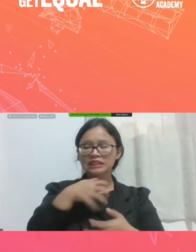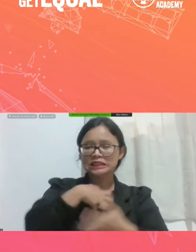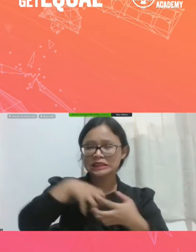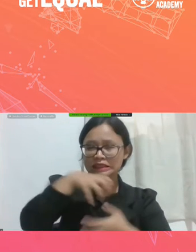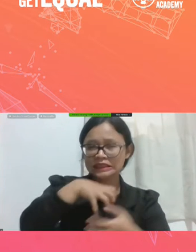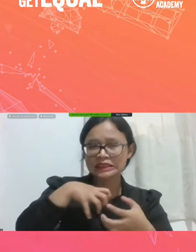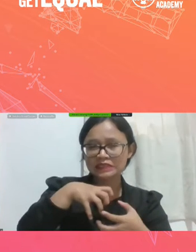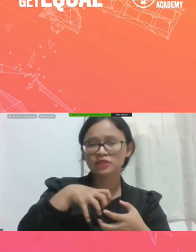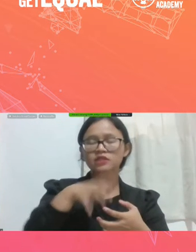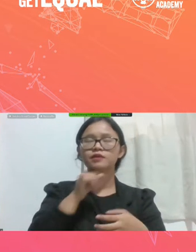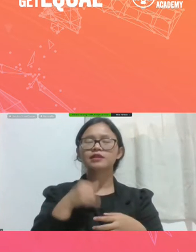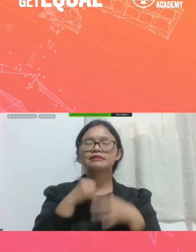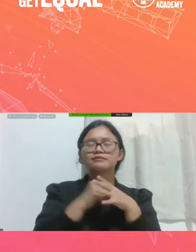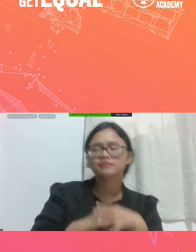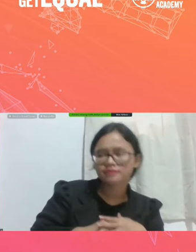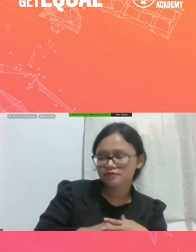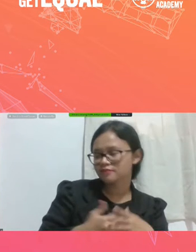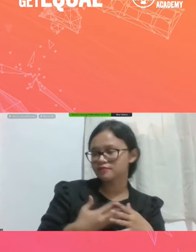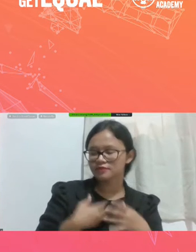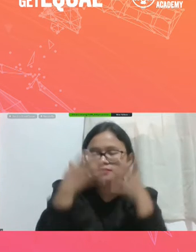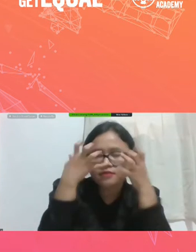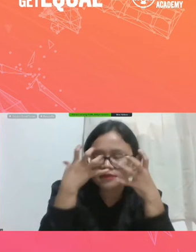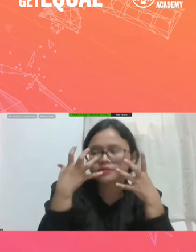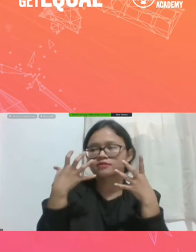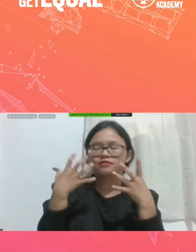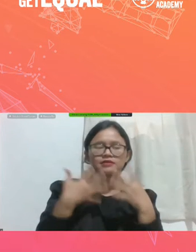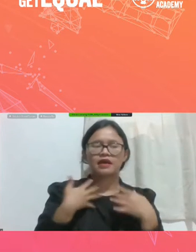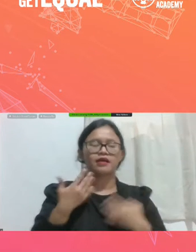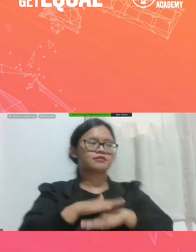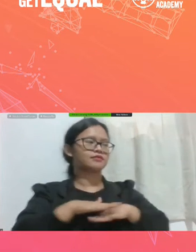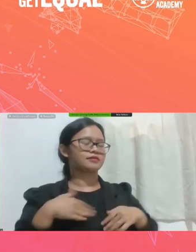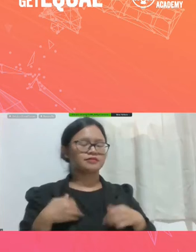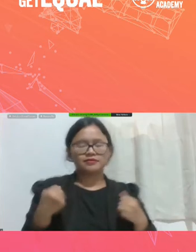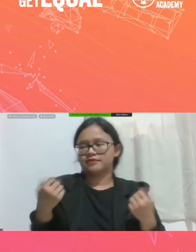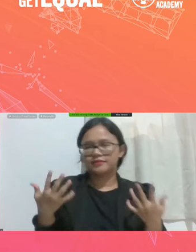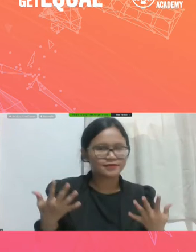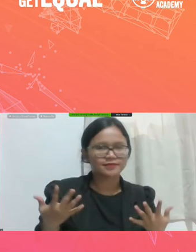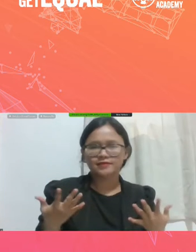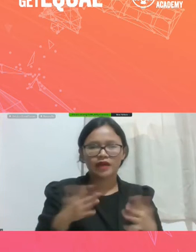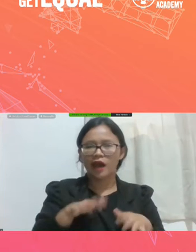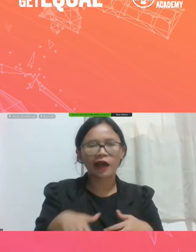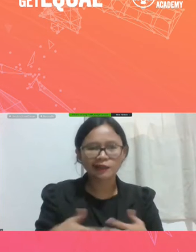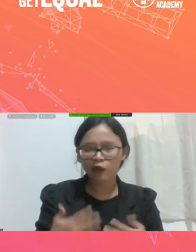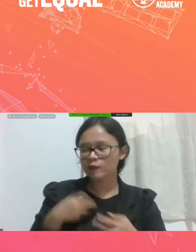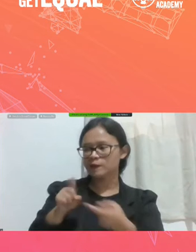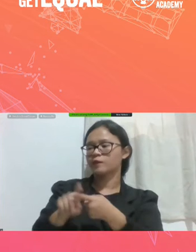merasa rendah diri, kehilangan percaya diri, stres, merasa enggak aman secara fisik, dan bahkan menjauhi temannya, keluarganya,